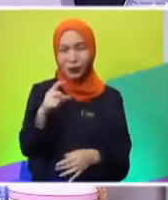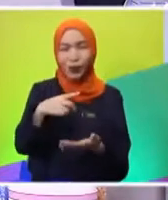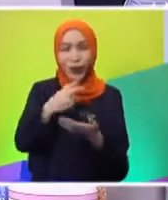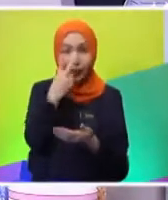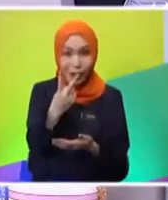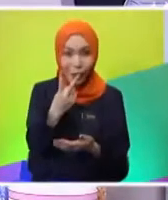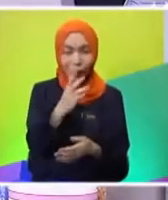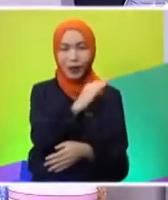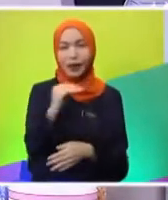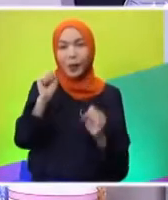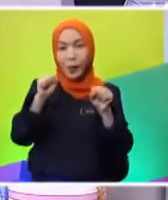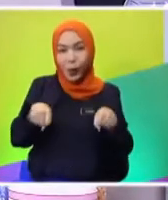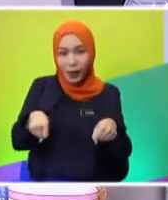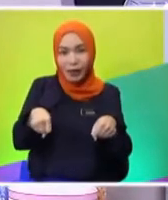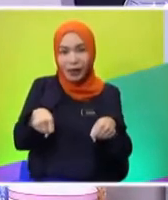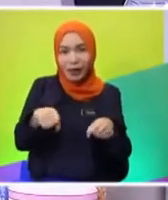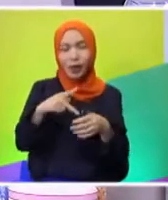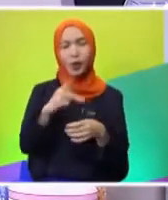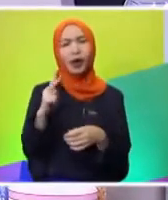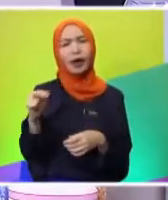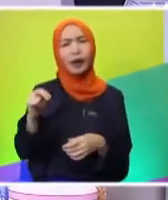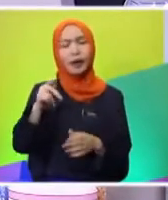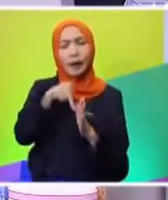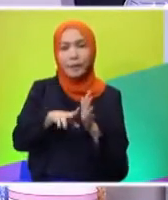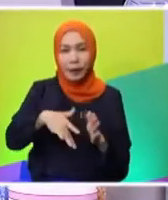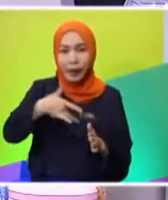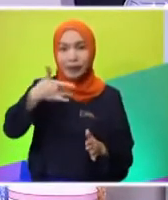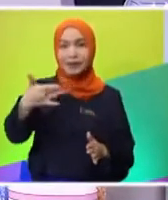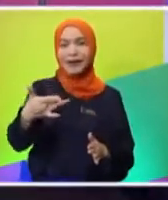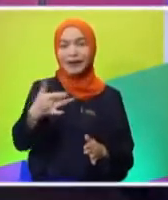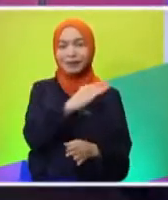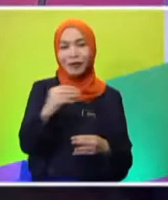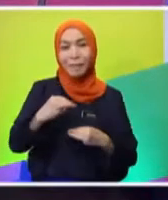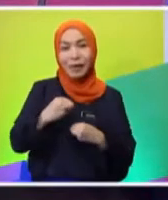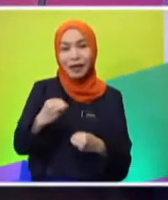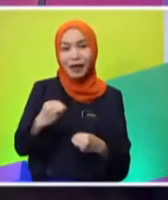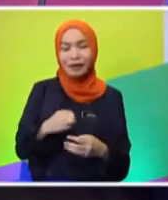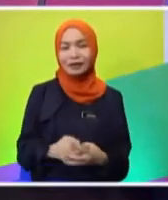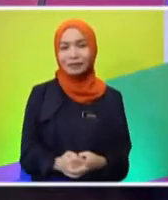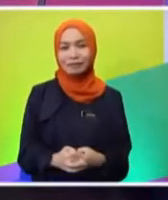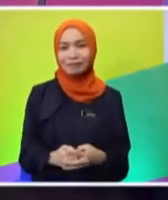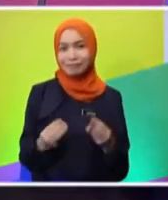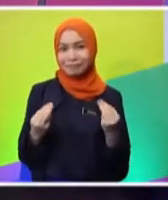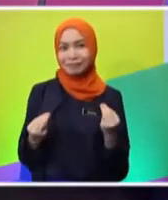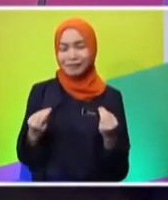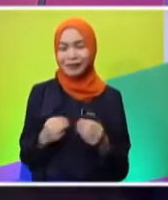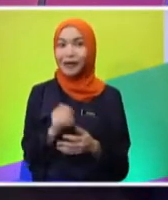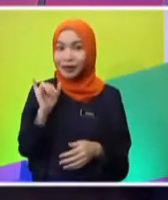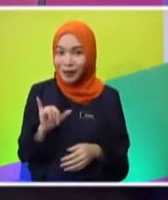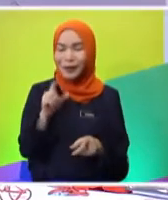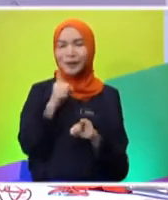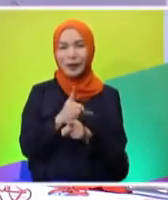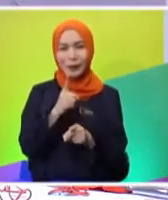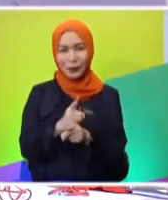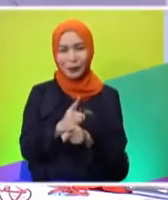Hai sendiri perasaan coy kalo Dudi kuranglah nggak timbul minyak deh Betul sepatu datar itu dibina untuk